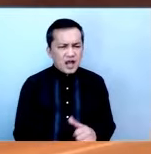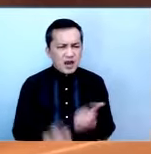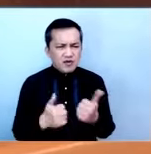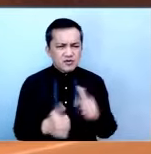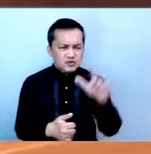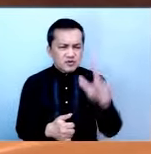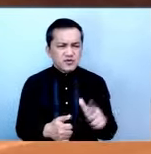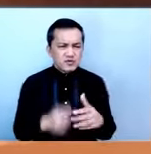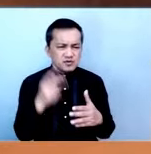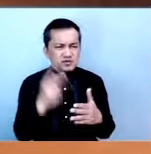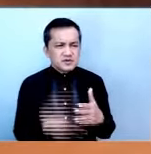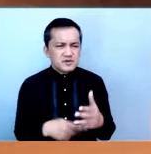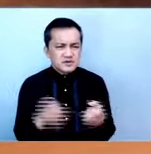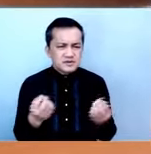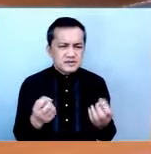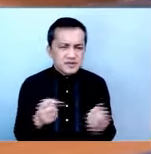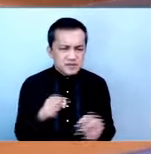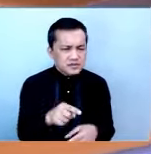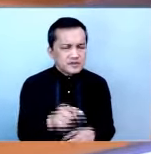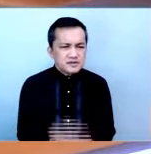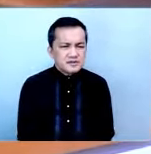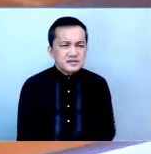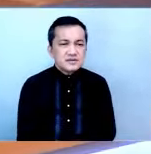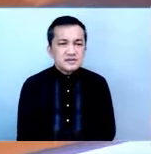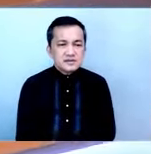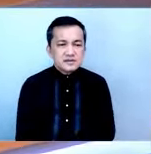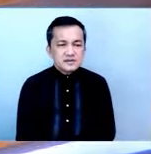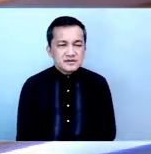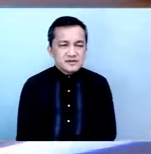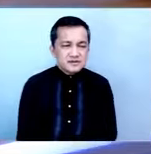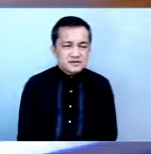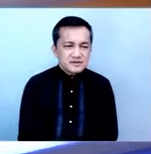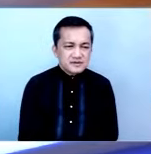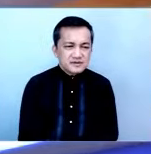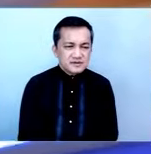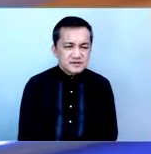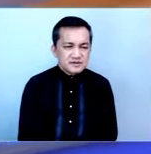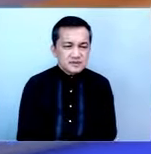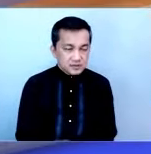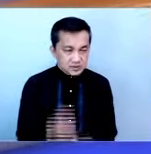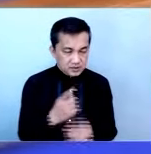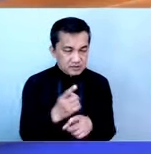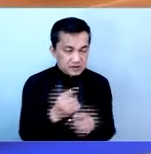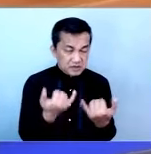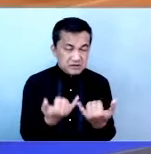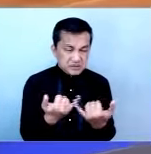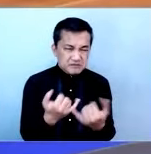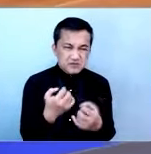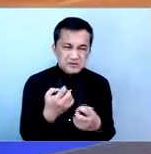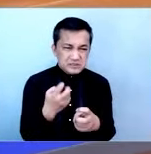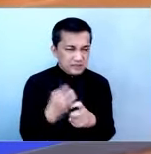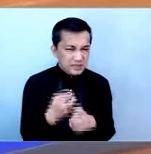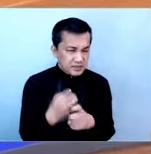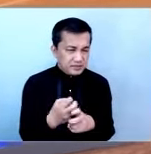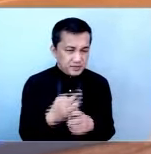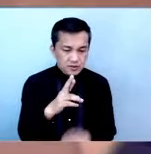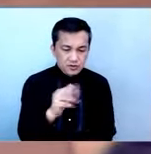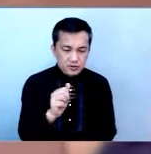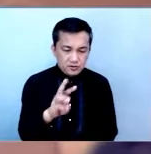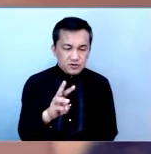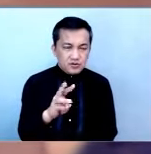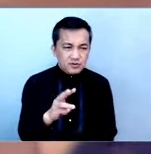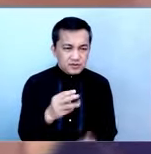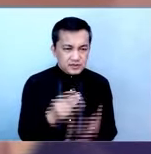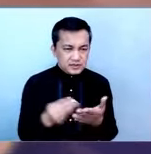presyo? Kasi ang dami nga, no? Actually po, napakahirap po right now because yung raw materials po, alam naman po natin, napakataas, especially